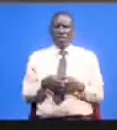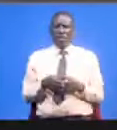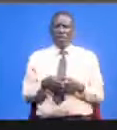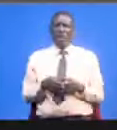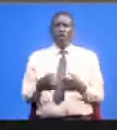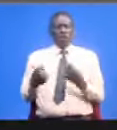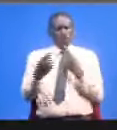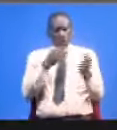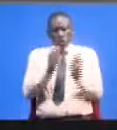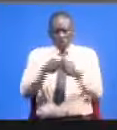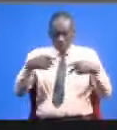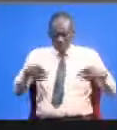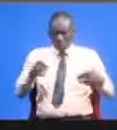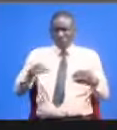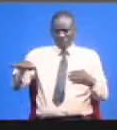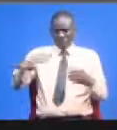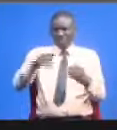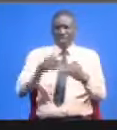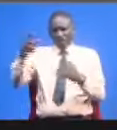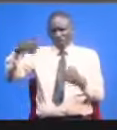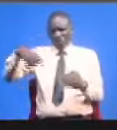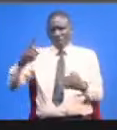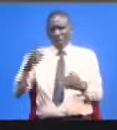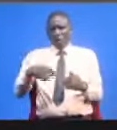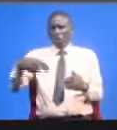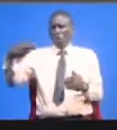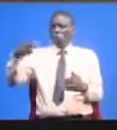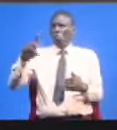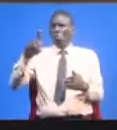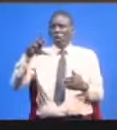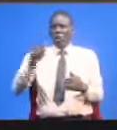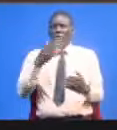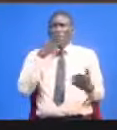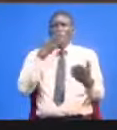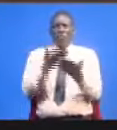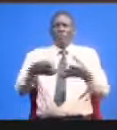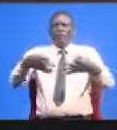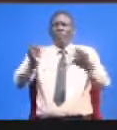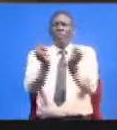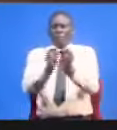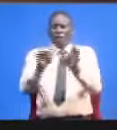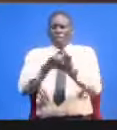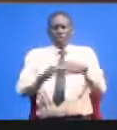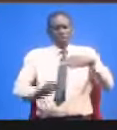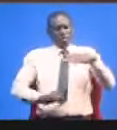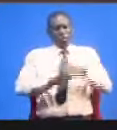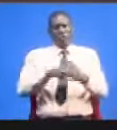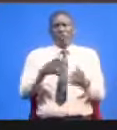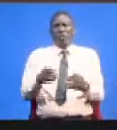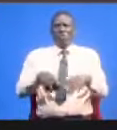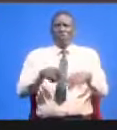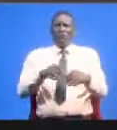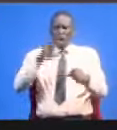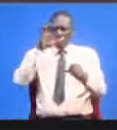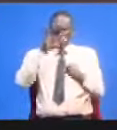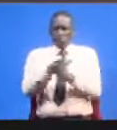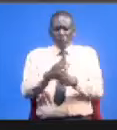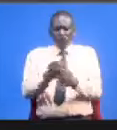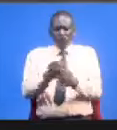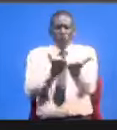Now. Akihutubia wakazi wa wilaya yake baada ya ushindi huo, Hulda alishukuru familia yake kwa kumuunga mkono